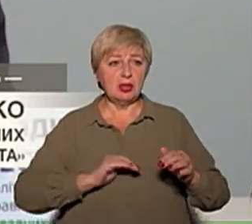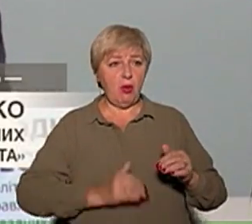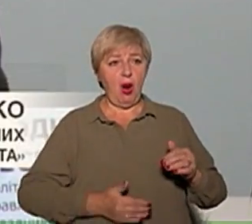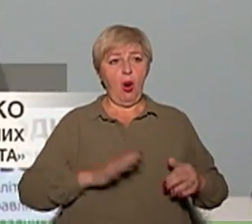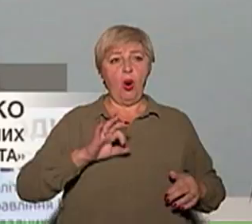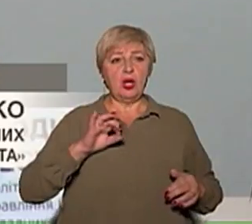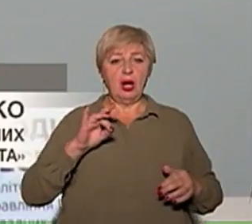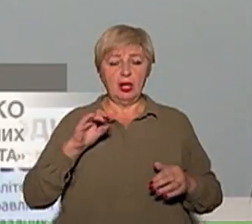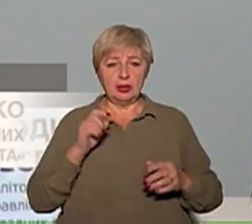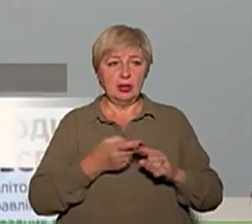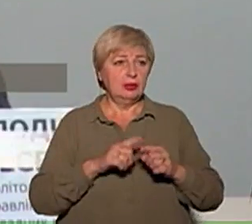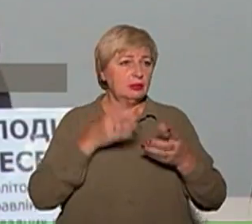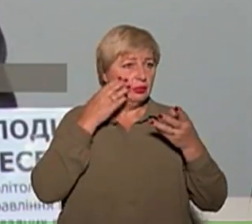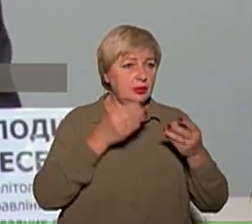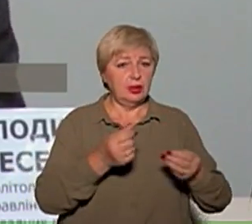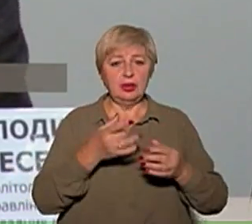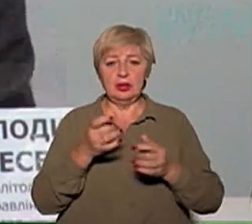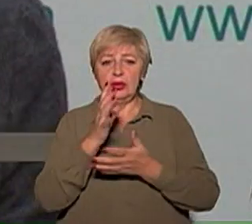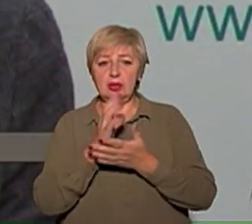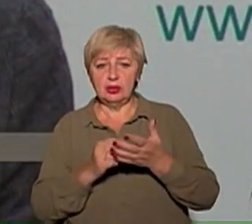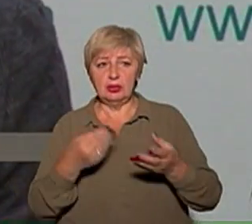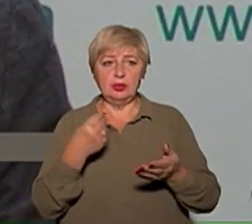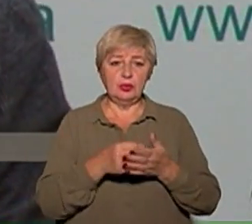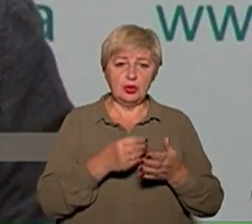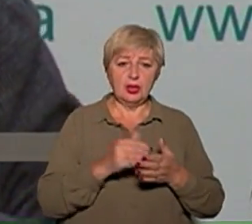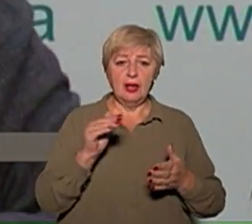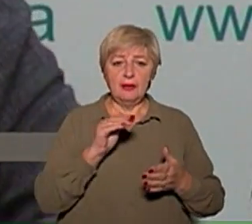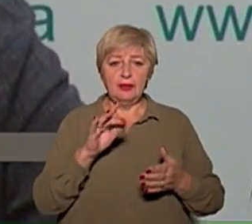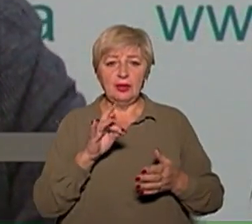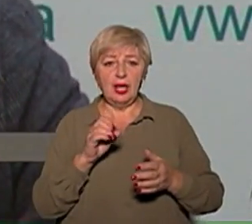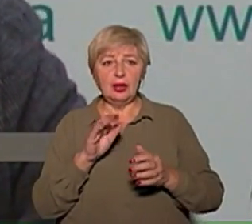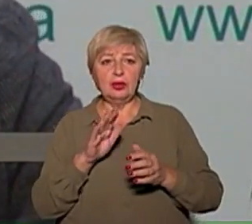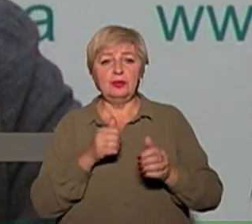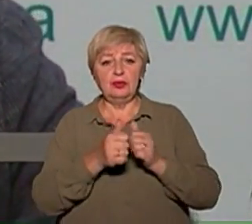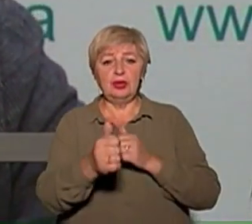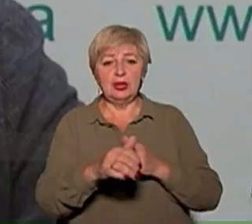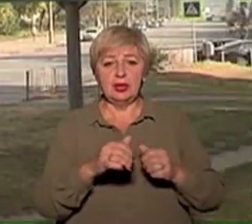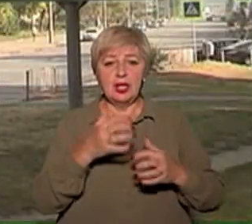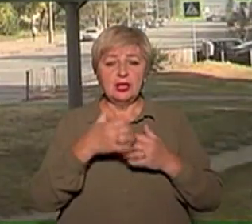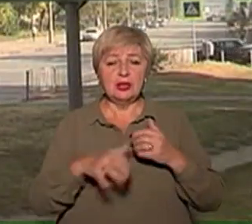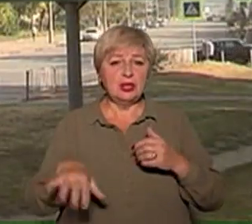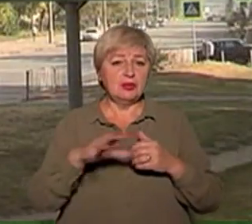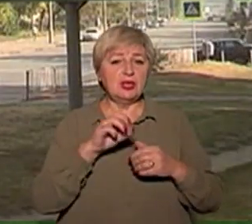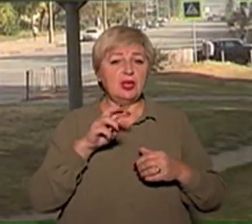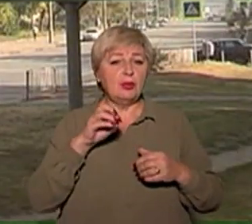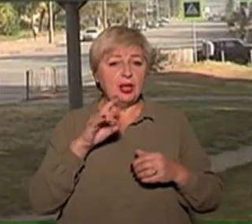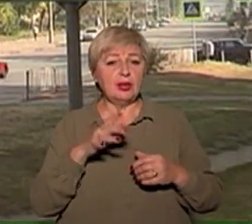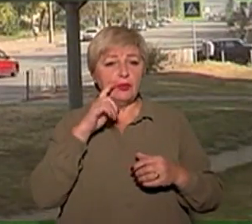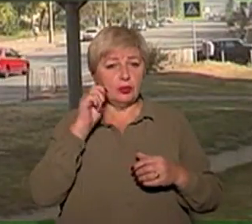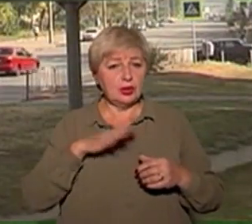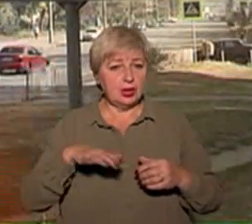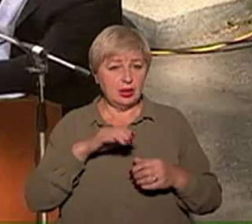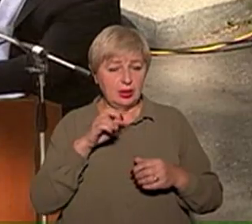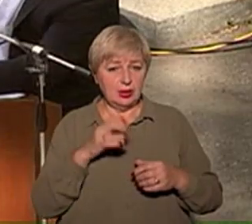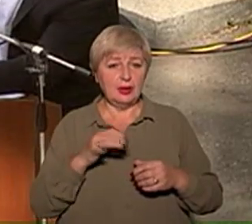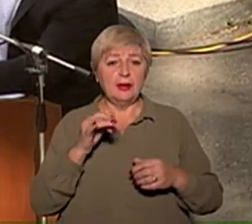який вони впливають, це ще й економічний ресурс, в тому числі бюджетний. Філатов в лідерах серед всіх мерів України. Високий рейтинг Краснова